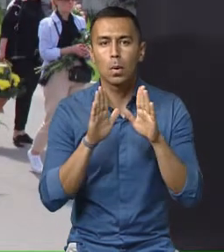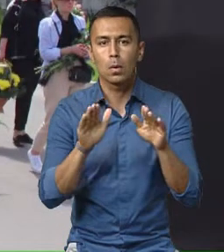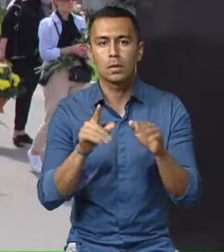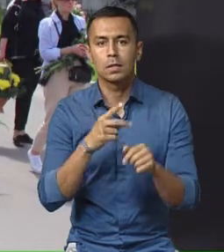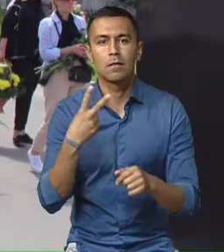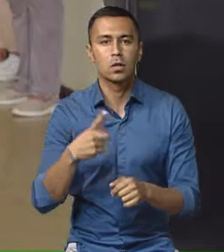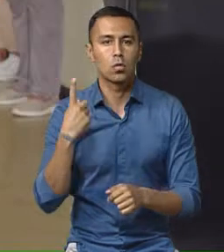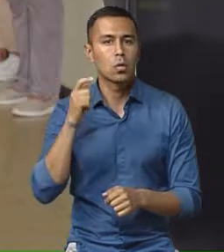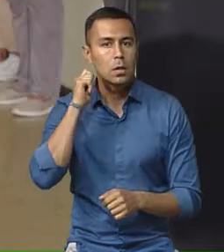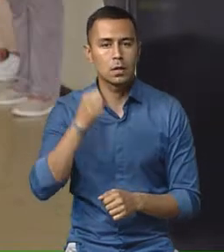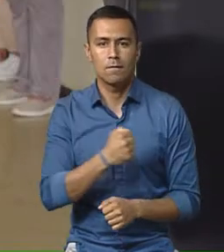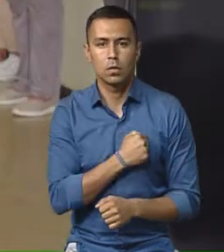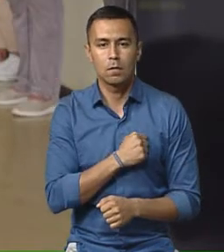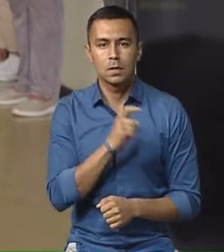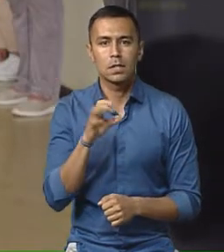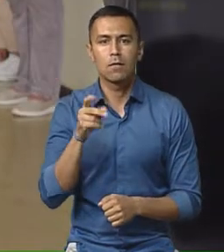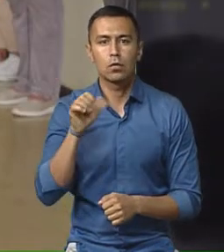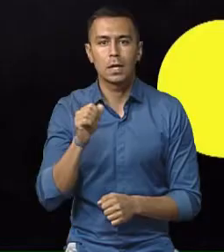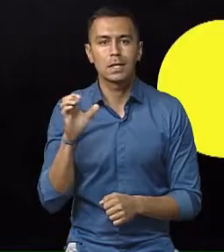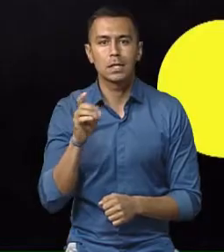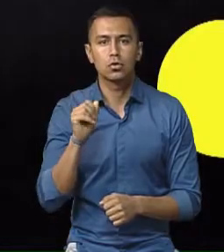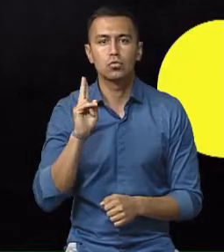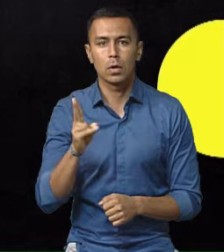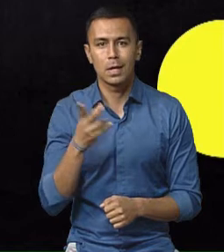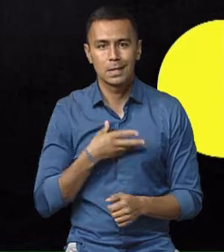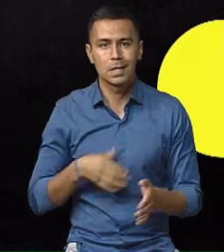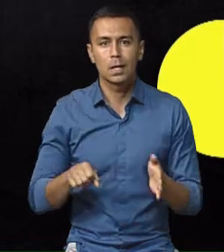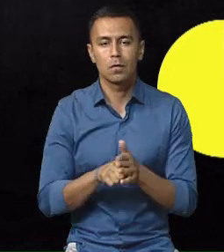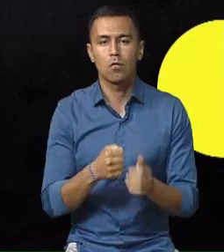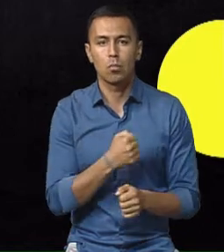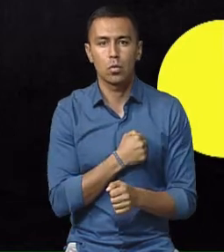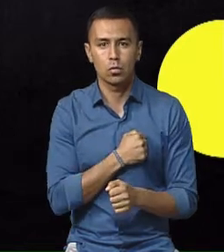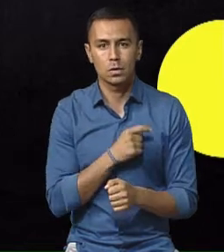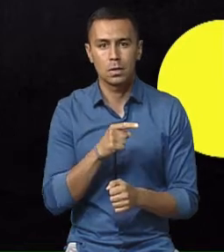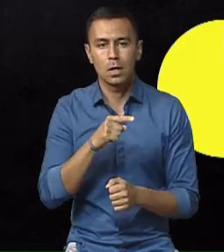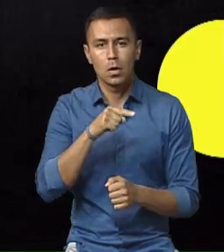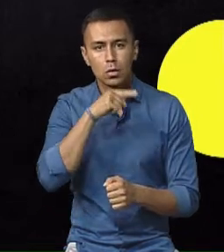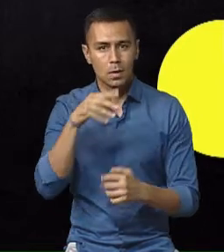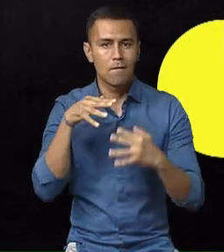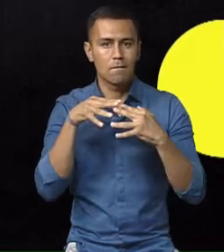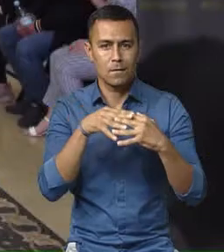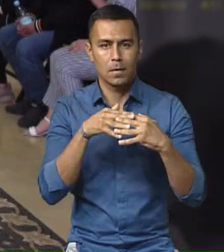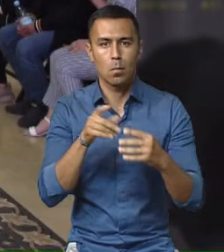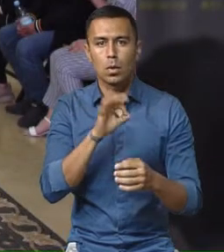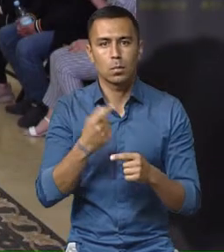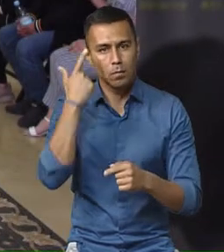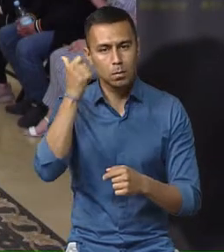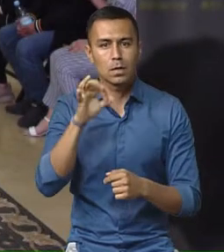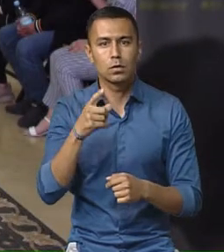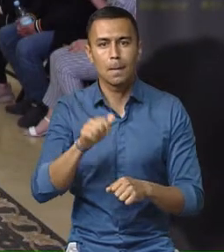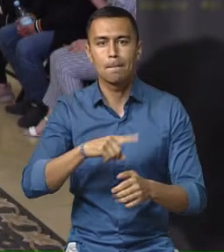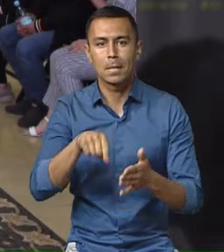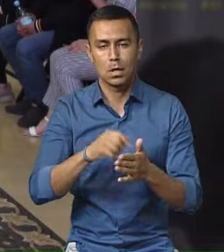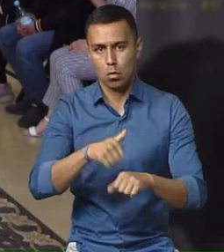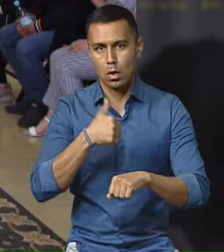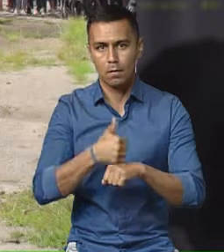із 21-річним військовим зі Славути Сергієм Сищуком, який загинув у бою з російськими військовими. Про це повідомив Славутський міський голова Василь